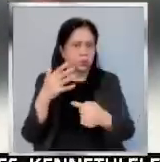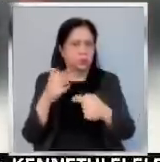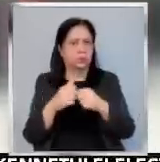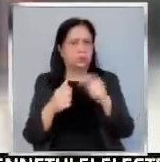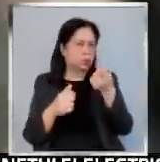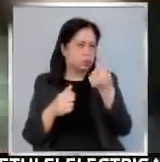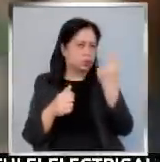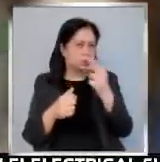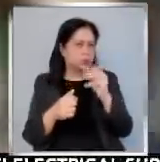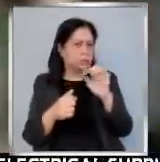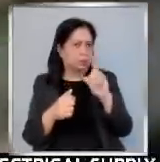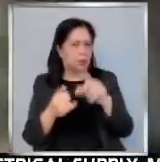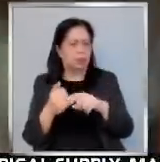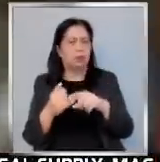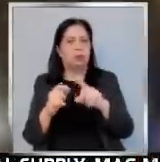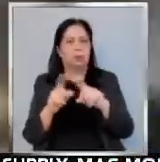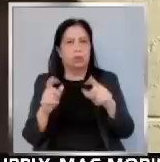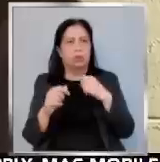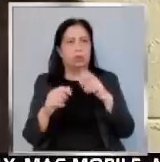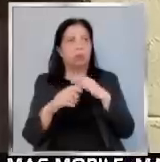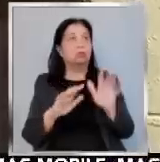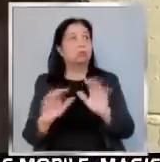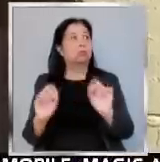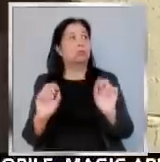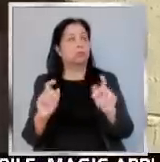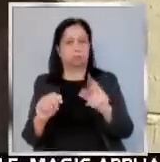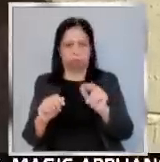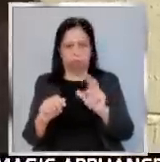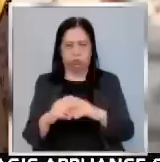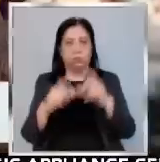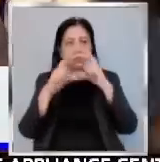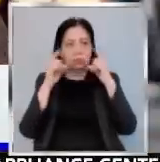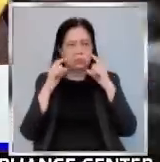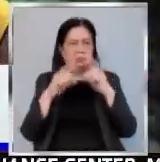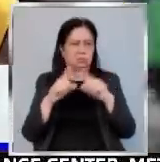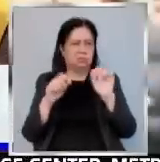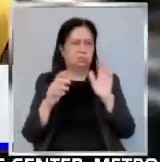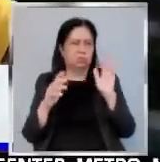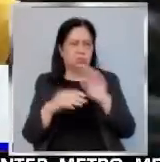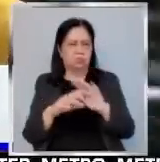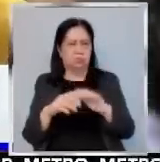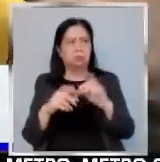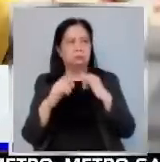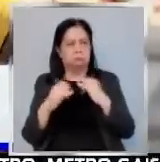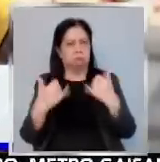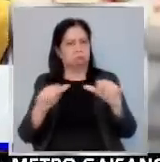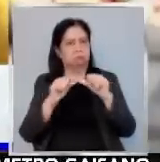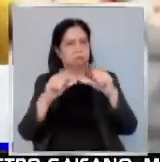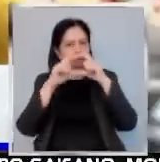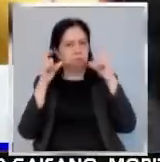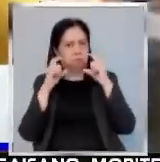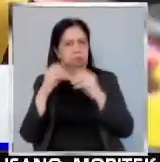or asymptomatic. Huwag tayong masyadong kampante. Yes, magmamask pero sana wag na. Malas, malimit ko sa mask. Komportable